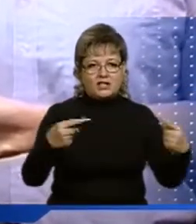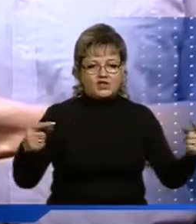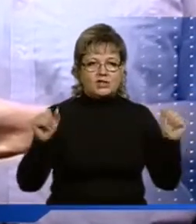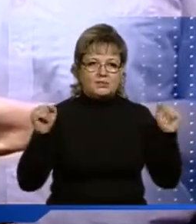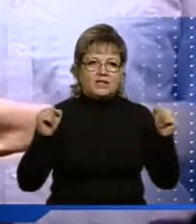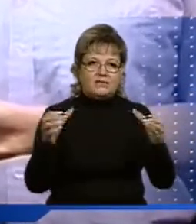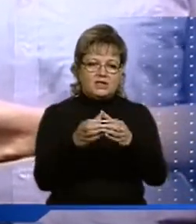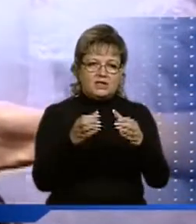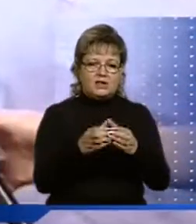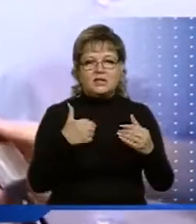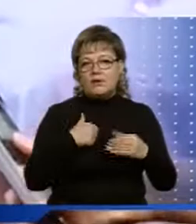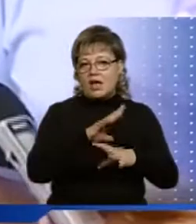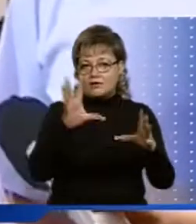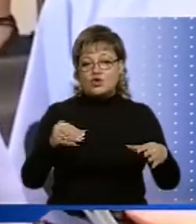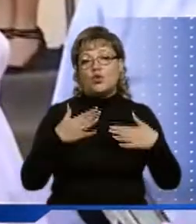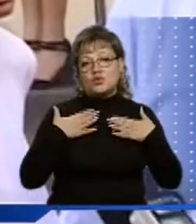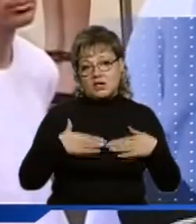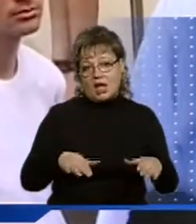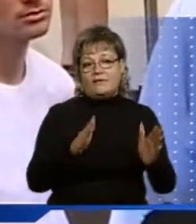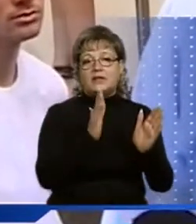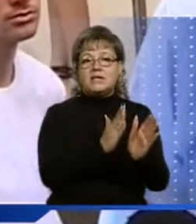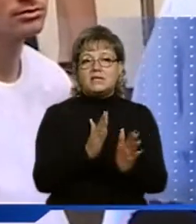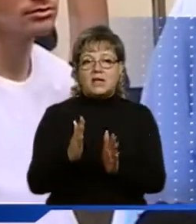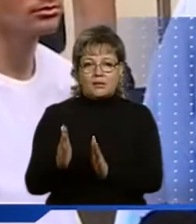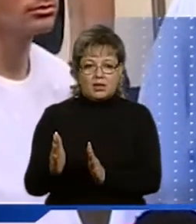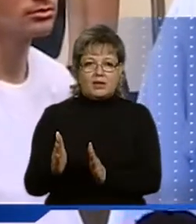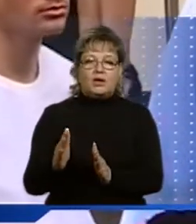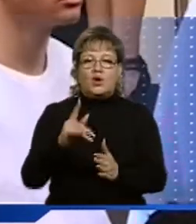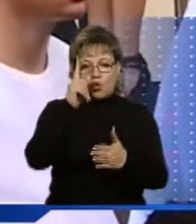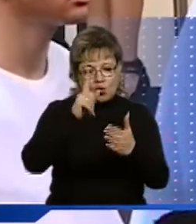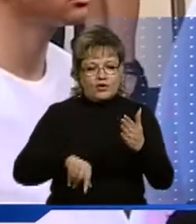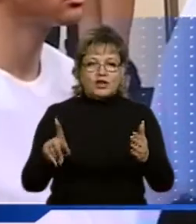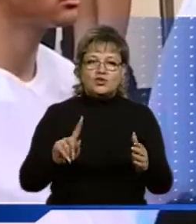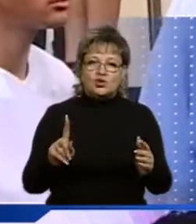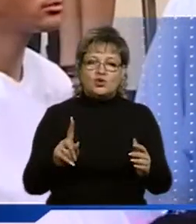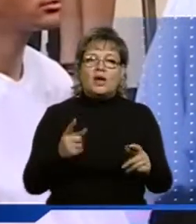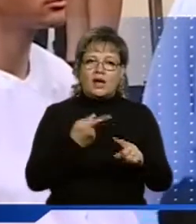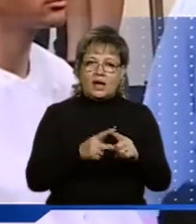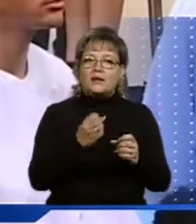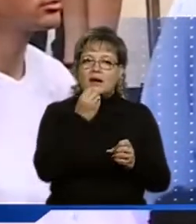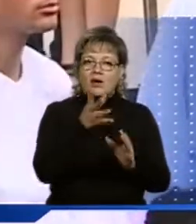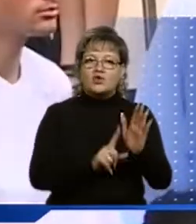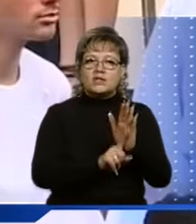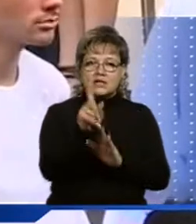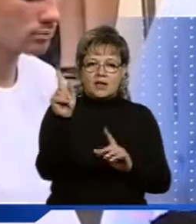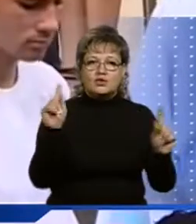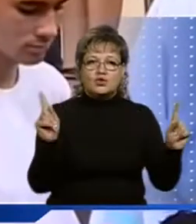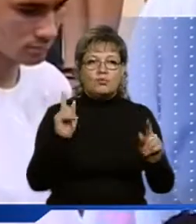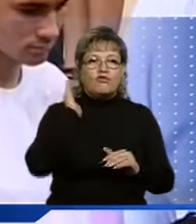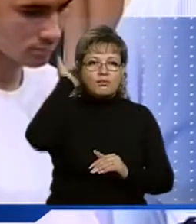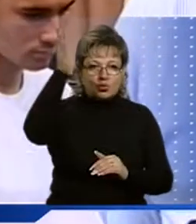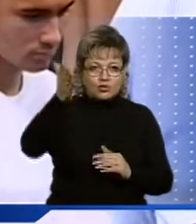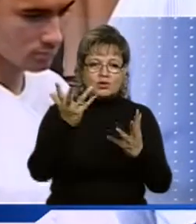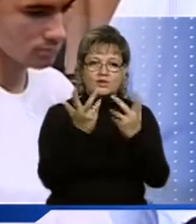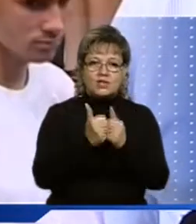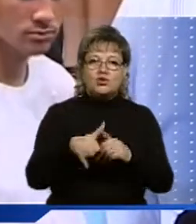меня все устраивает и динамика, но уверен, что это хороший старт для того, чтобы в будущем за